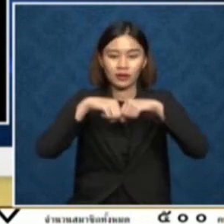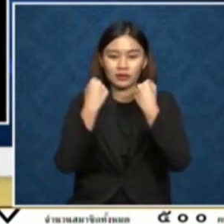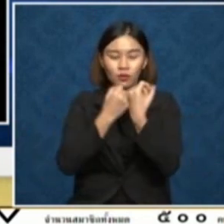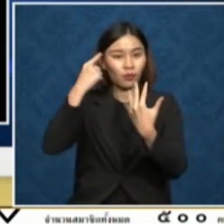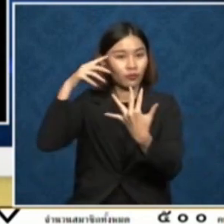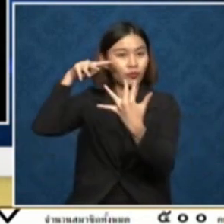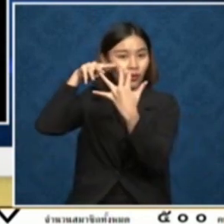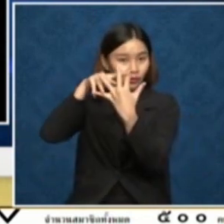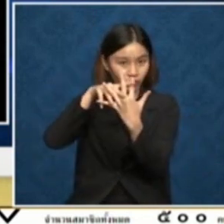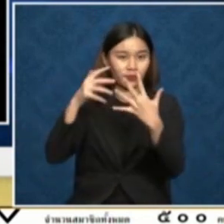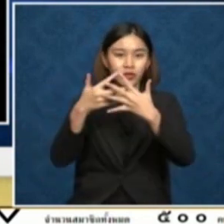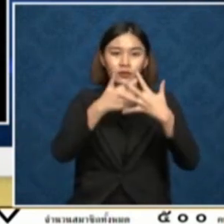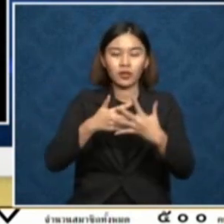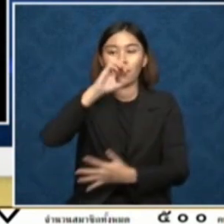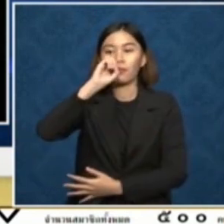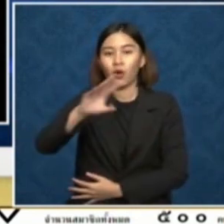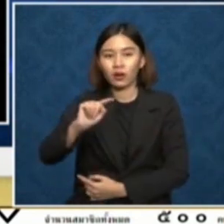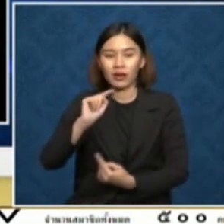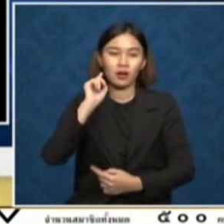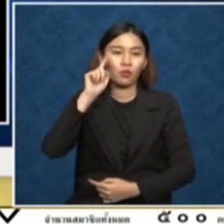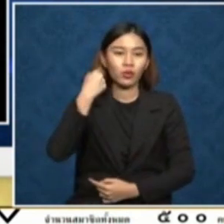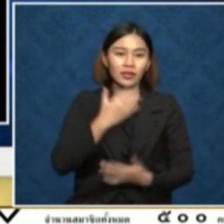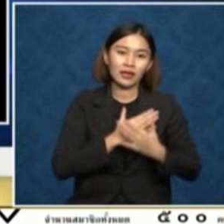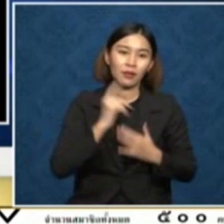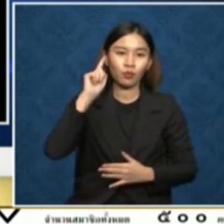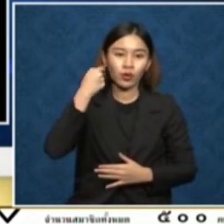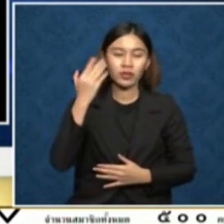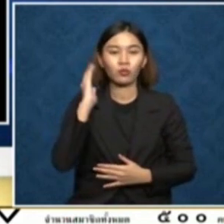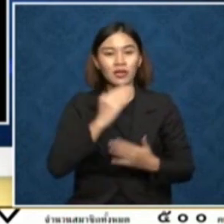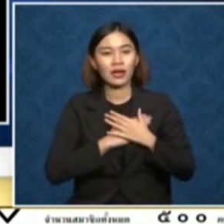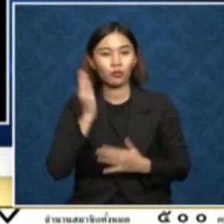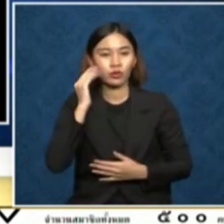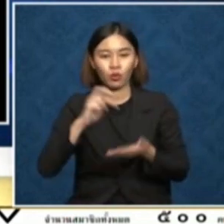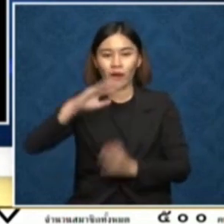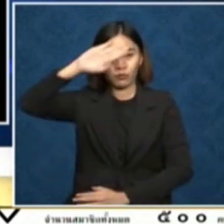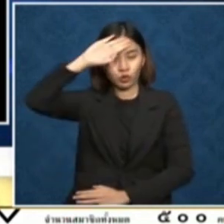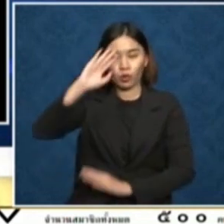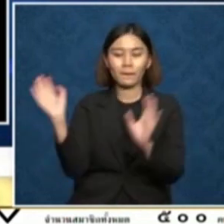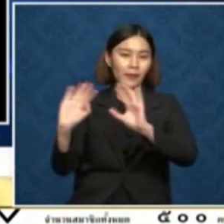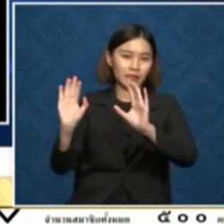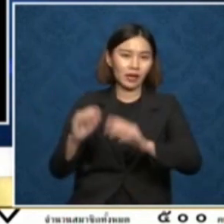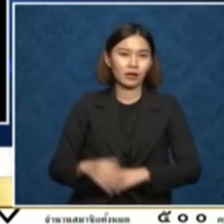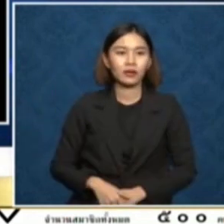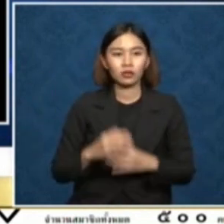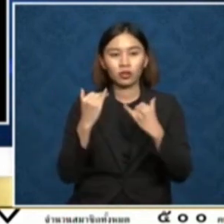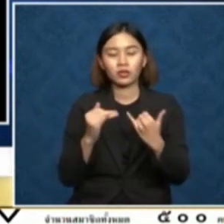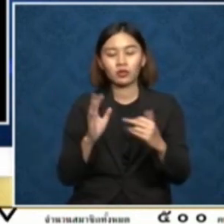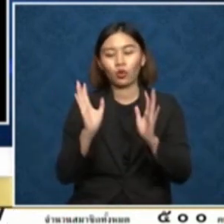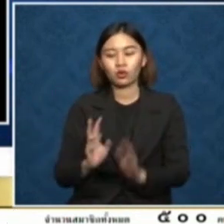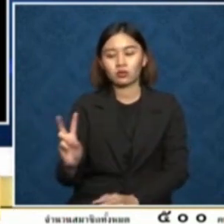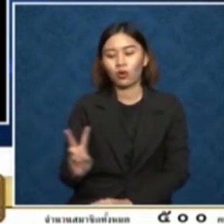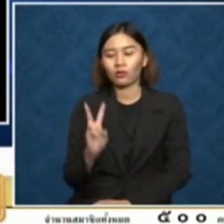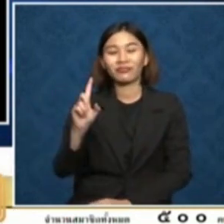และด้อยค่าพวกเขามามากมายขนาดไหนมาชาและซิลเวียนะคะได้ผลักดันเรียกร้องกฎหมายและนโยบายทางการเมืองมากมายเลยค่ะอย่